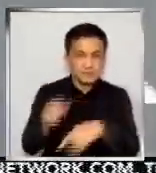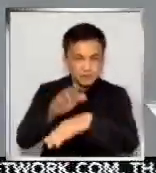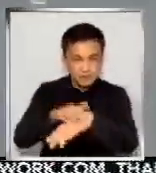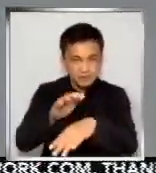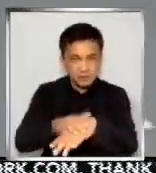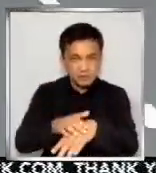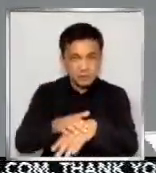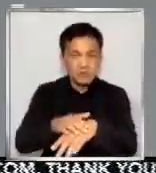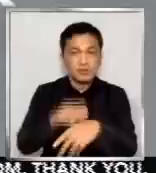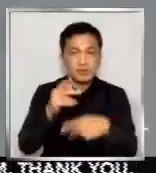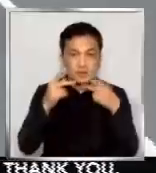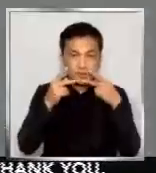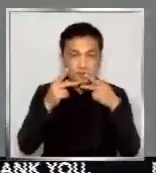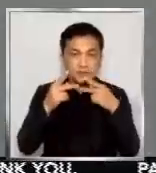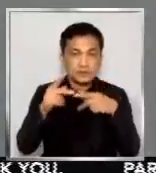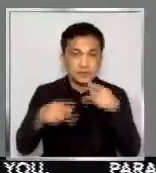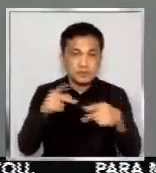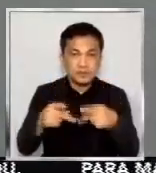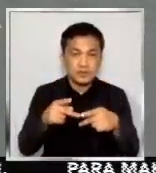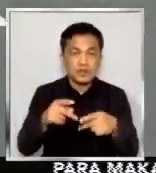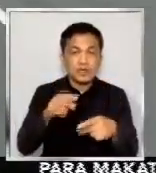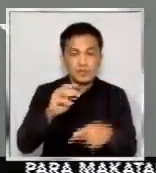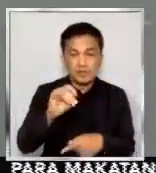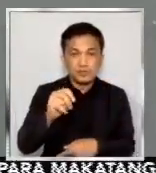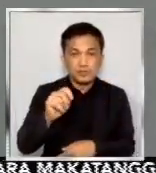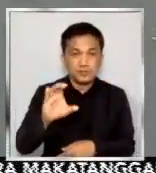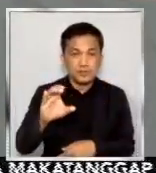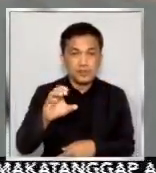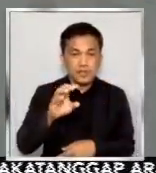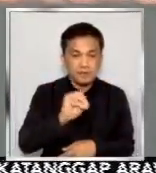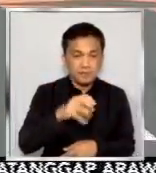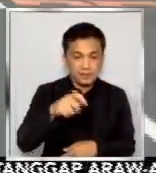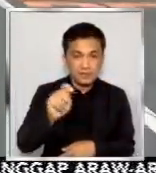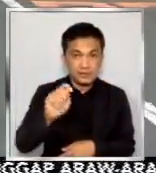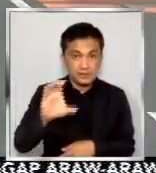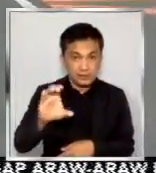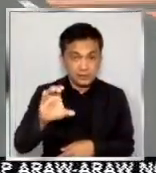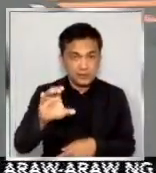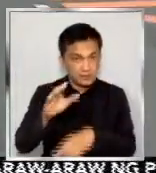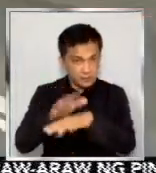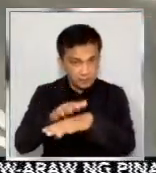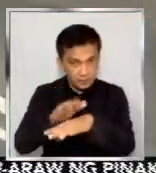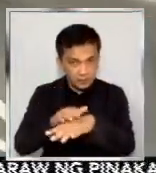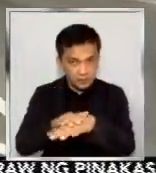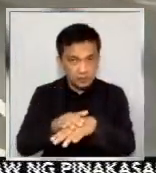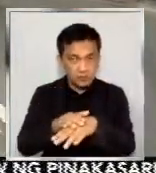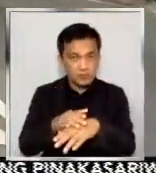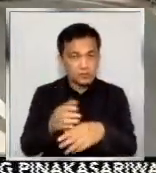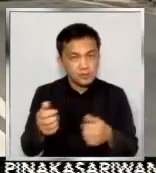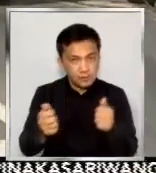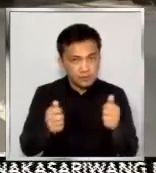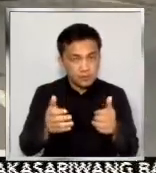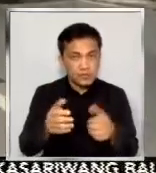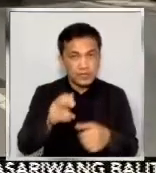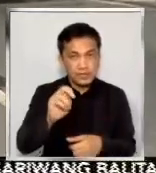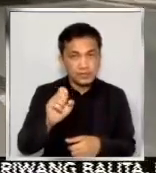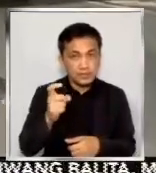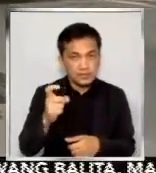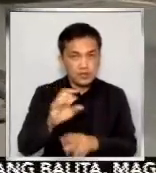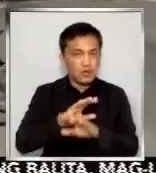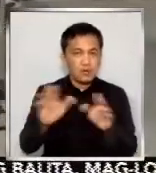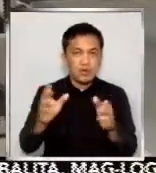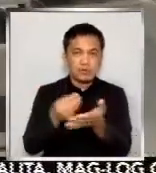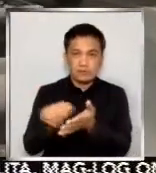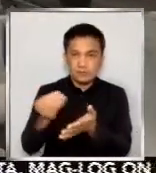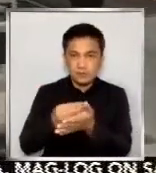Metro Pacific Tollways Corporation o MPTC na siyang namamahala sa NLEX na huwag tangkilikin ang ganitong